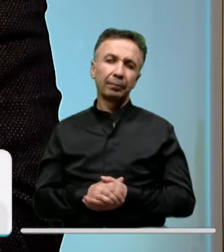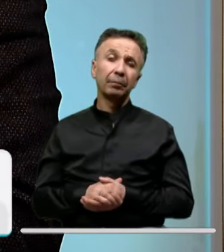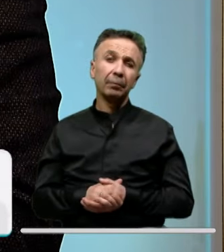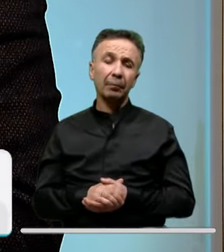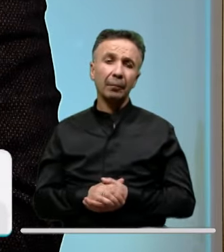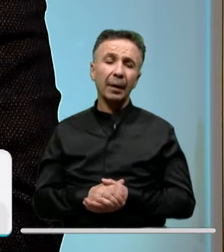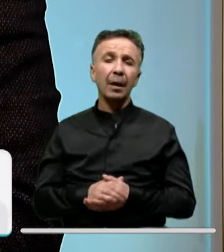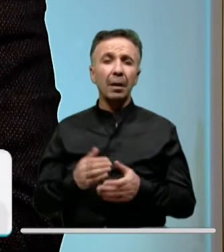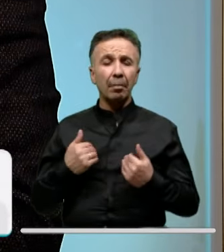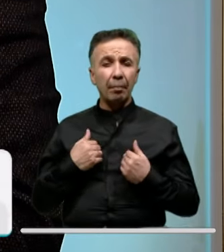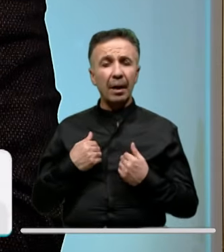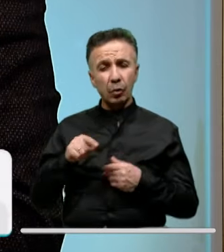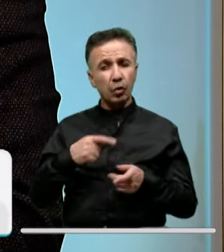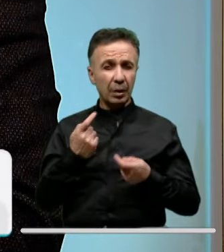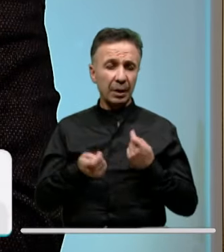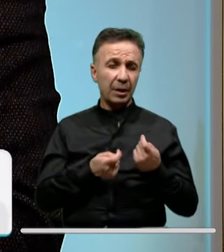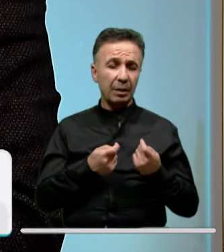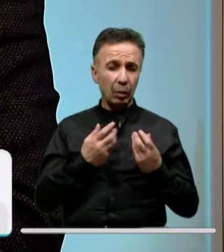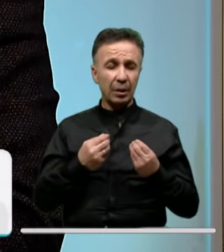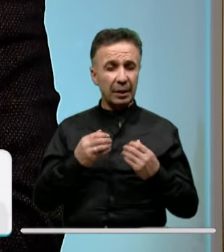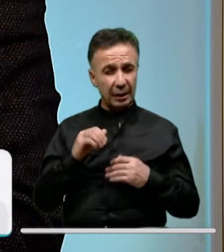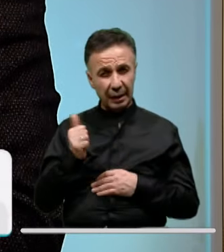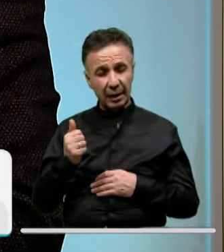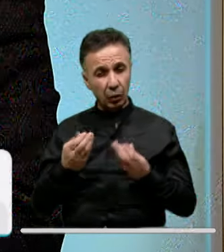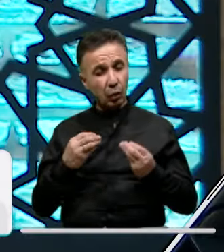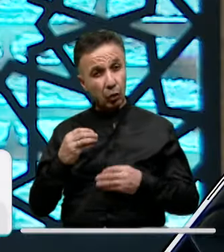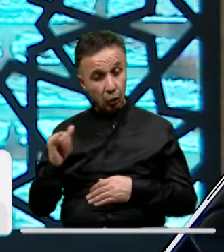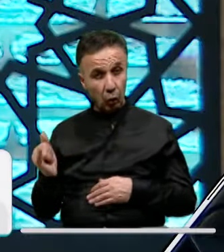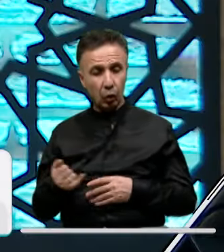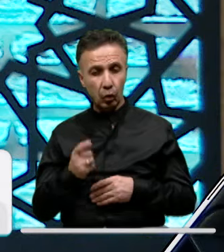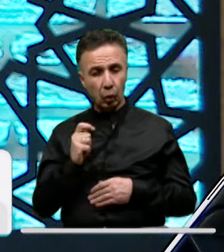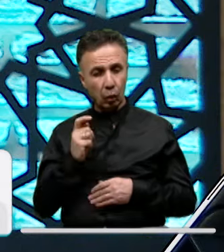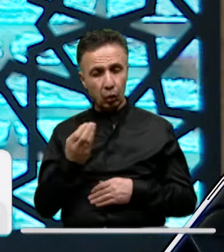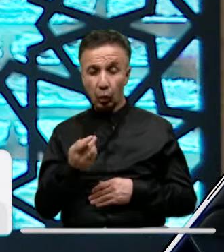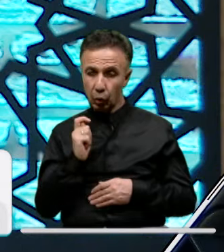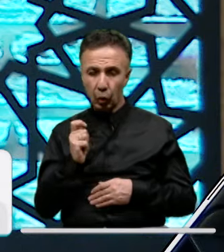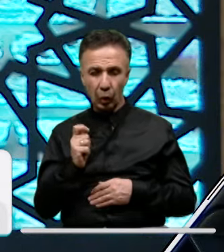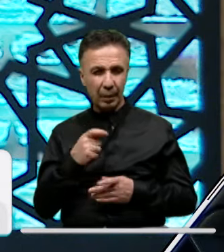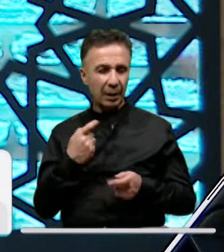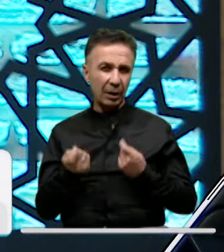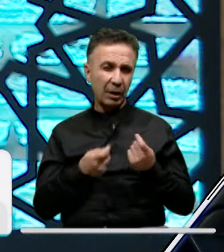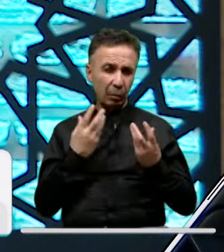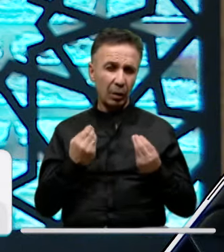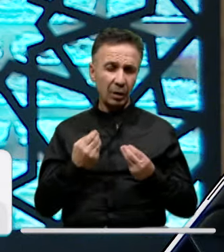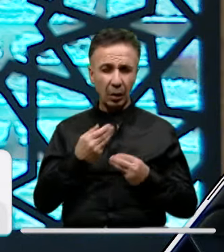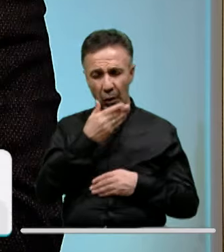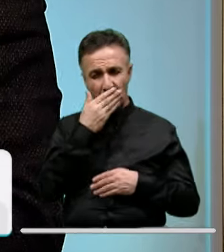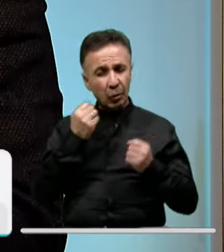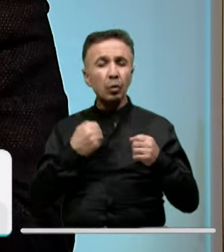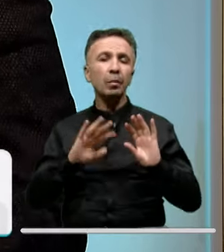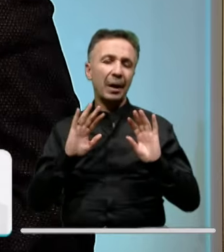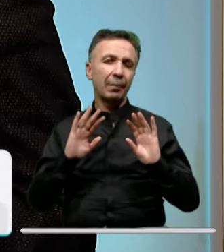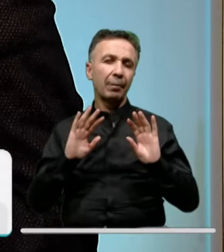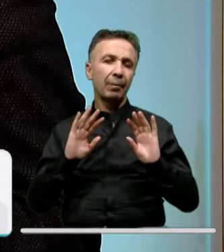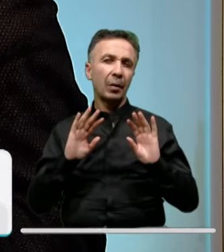Yani ben işte şu işim olacak, yarın çok yoğun geçirecek, biraz da ya sıkıntılarla karşı karşıya kalabilirim, oruç tutmayayım.